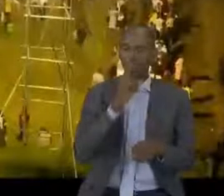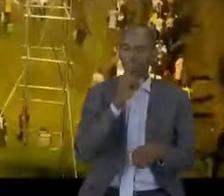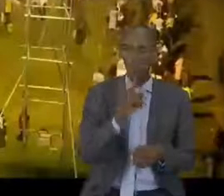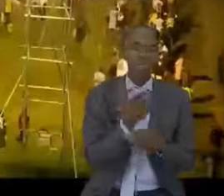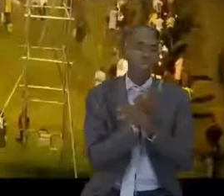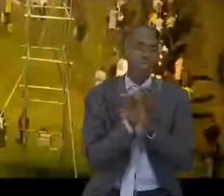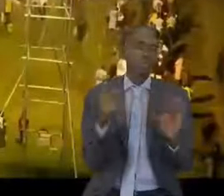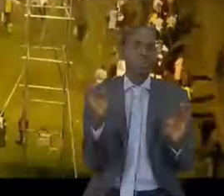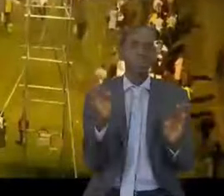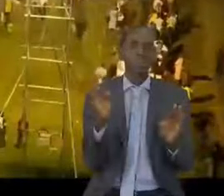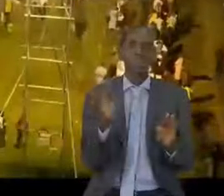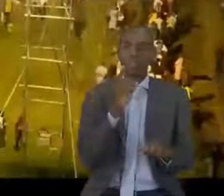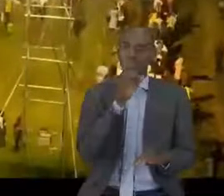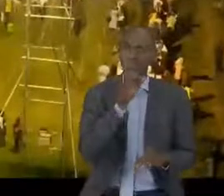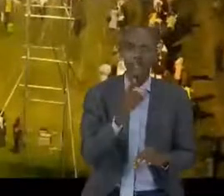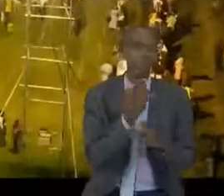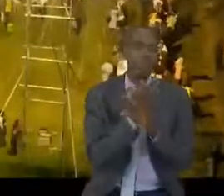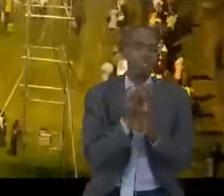certaine. Libération certaine.